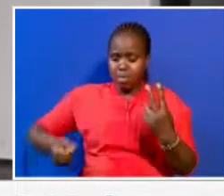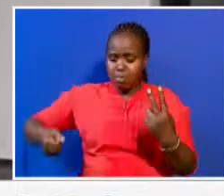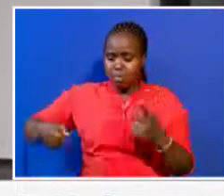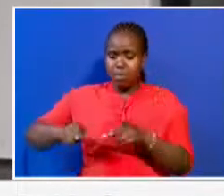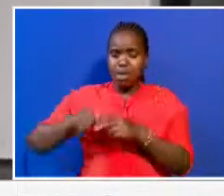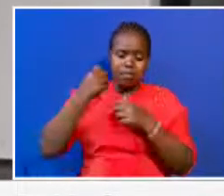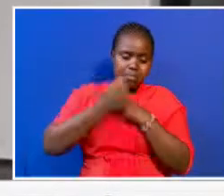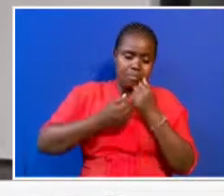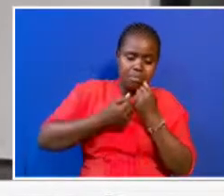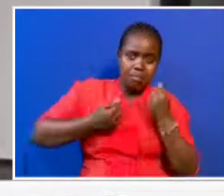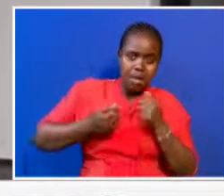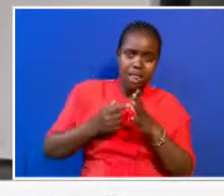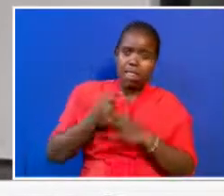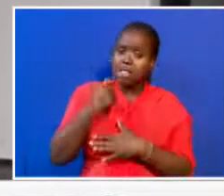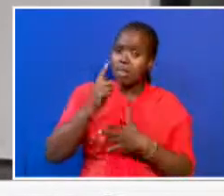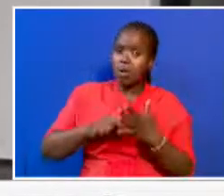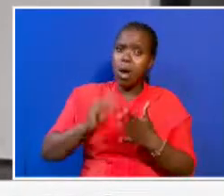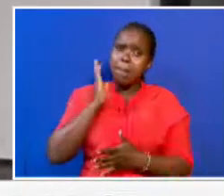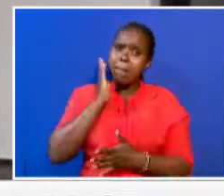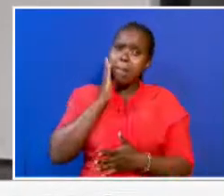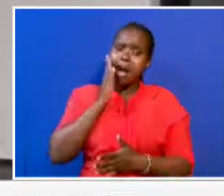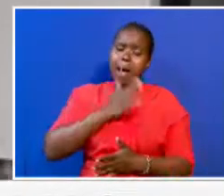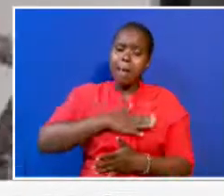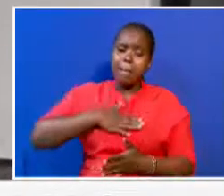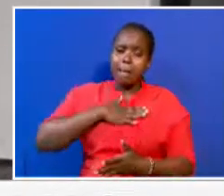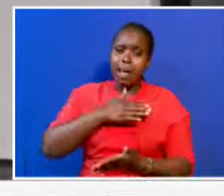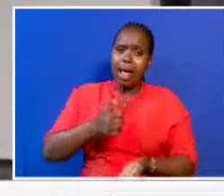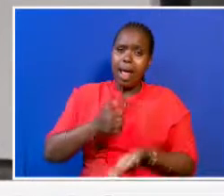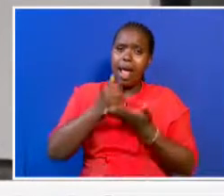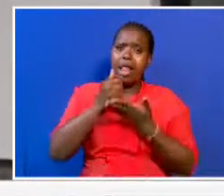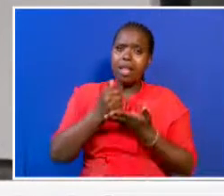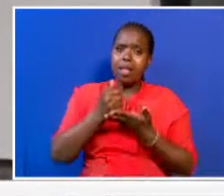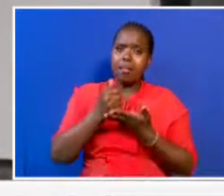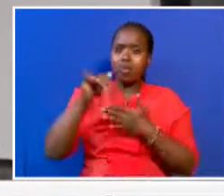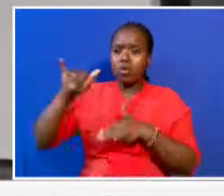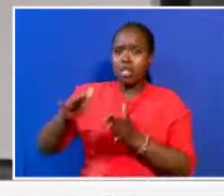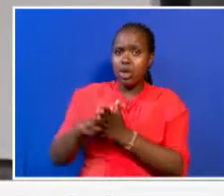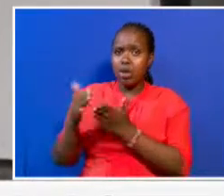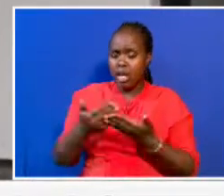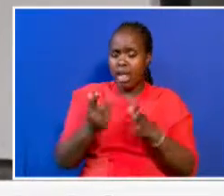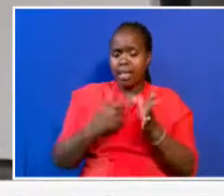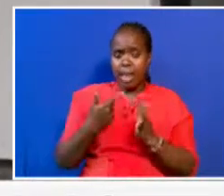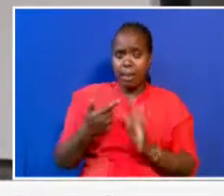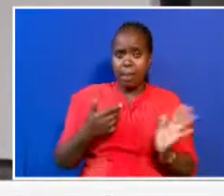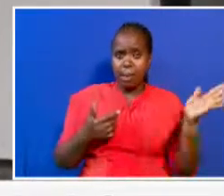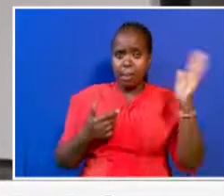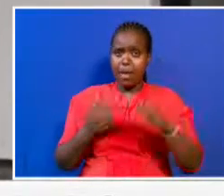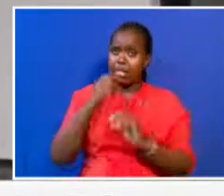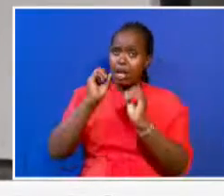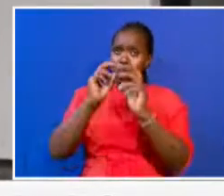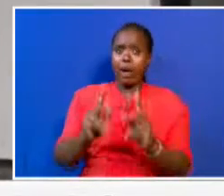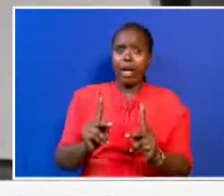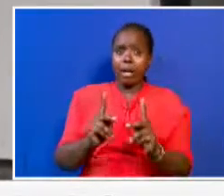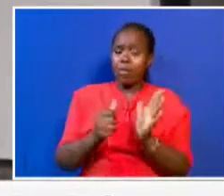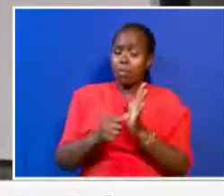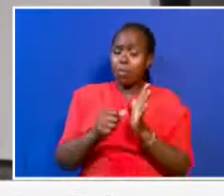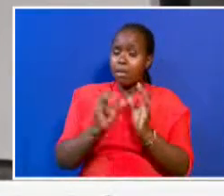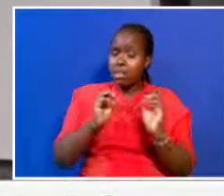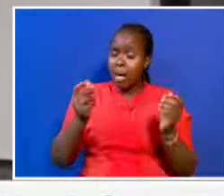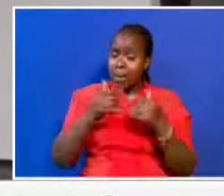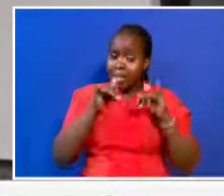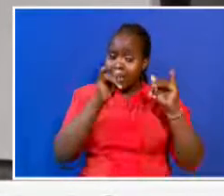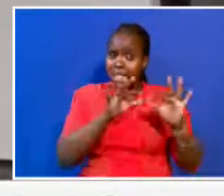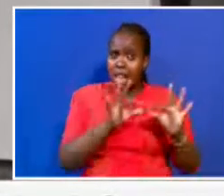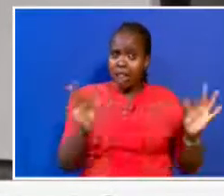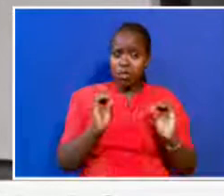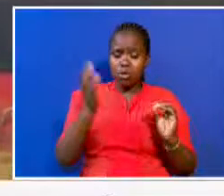ameshikilia. Sasa kaniambia mama, unishikie huyu mtoto nifike hapa kwa ndege nirudi. Nikamwambia sawa, haina shida. Kaambia lakini